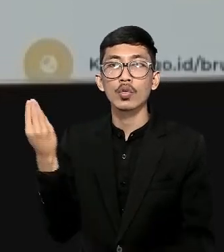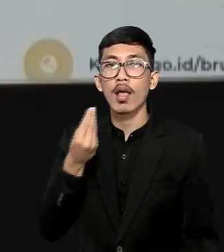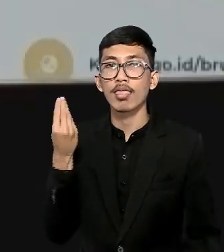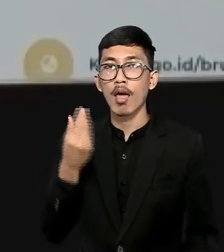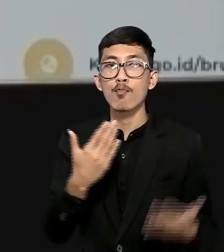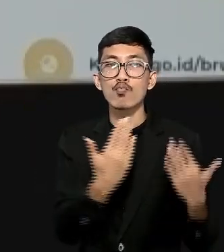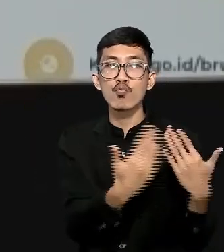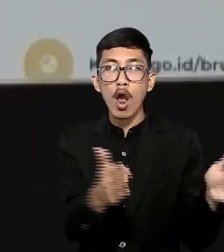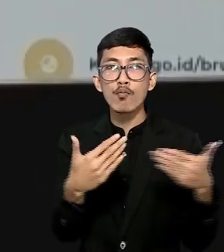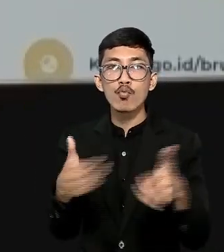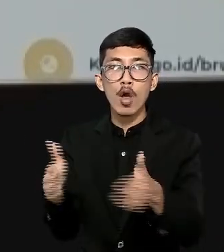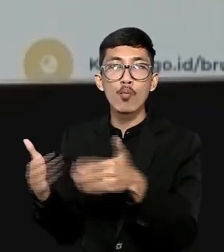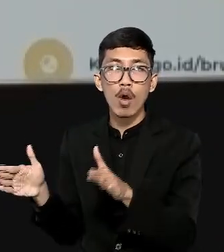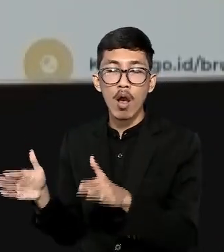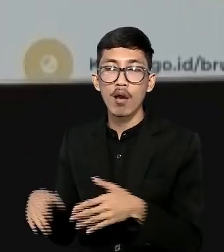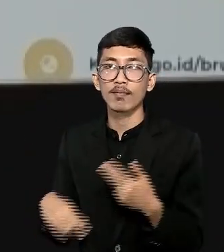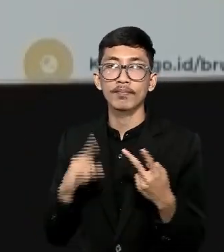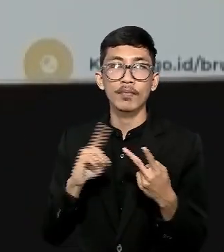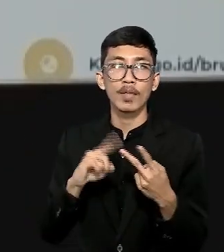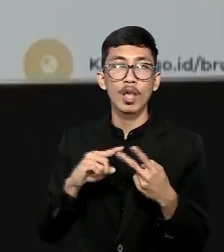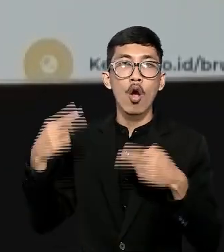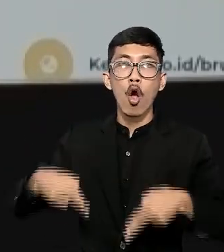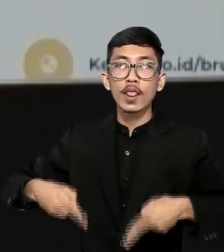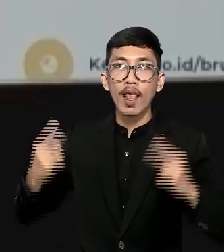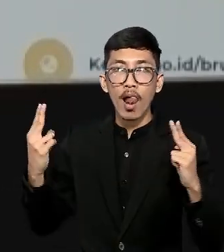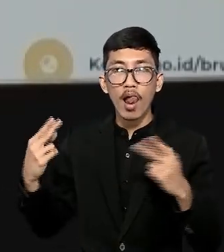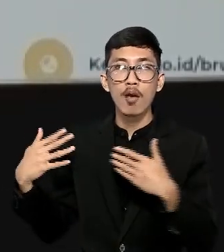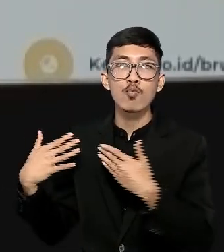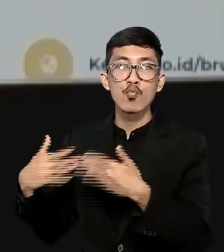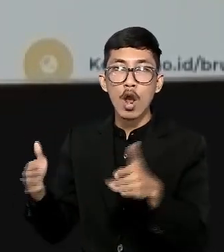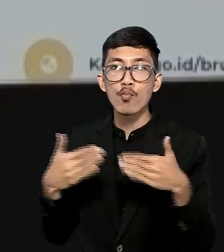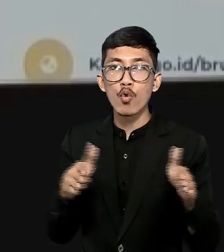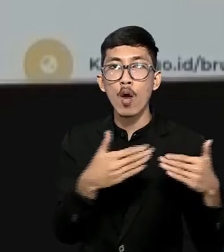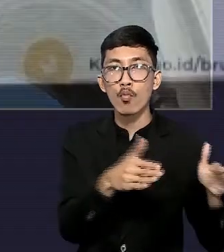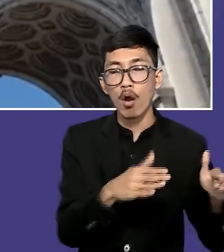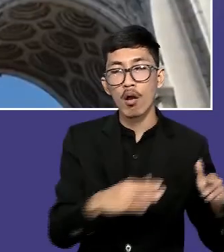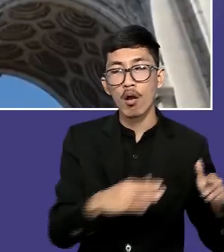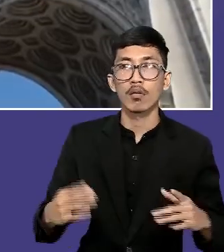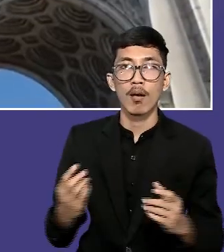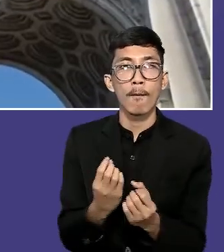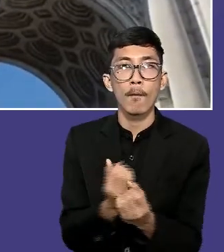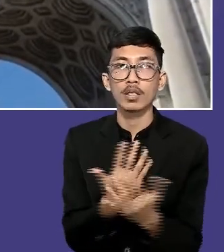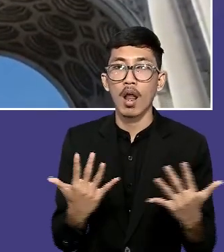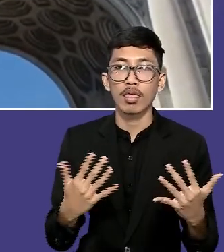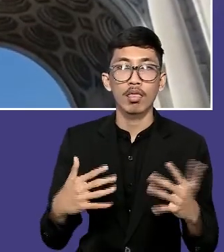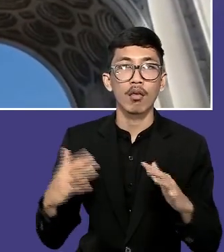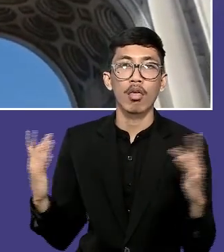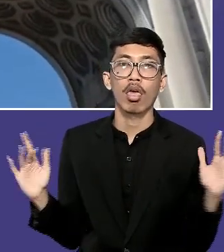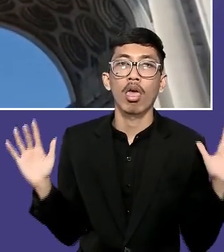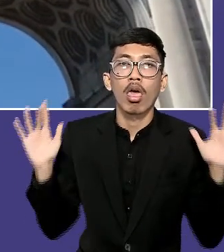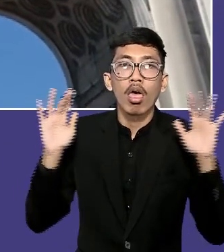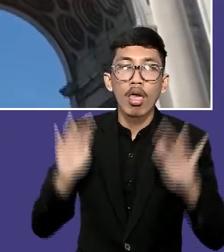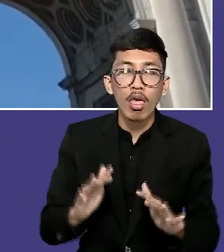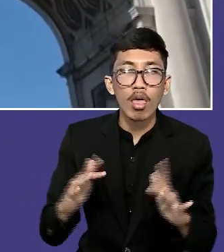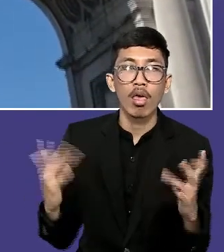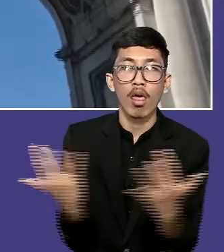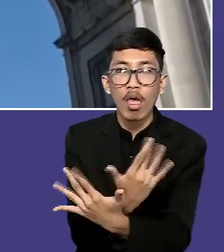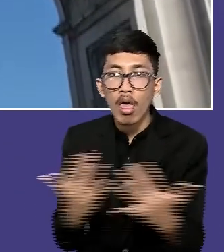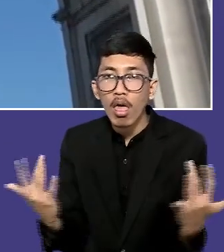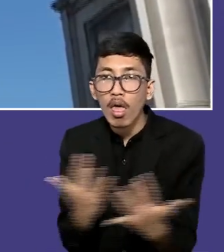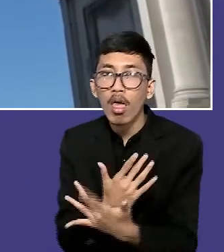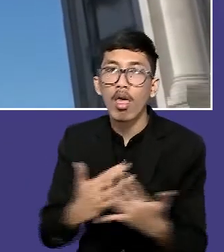ramai-ramai sekali malah malah malah ini yang membuat sudah banyak orang yang tidak menggunakan masker